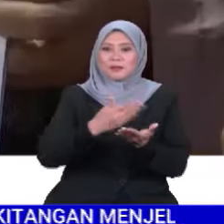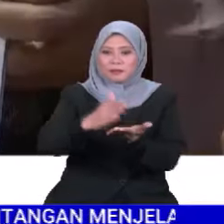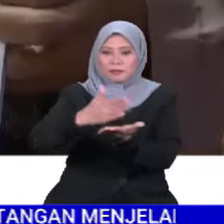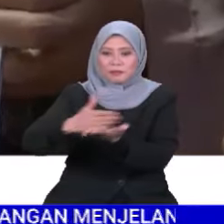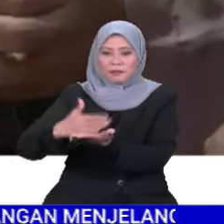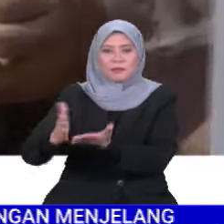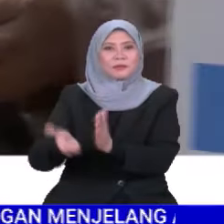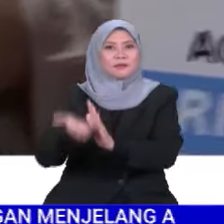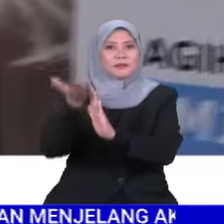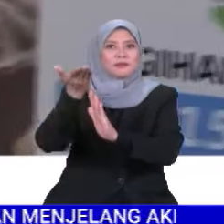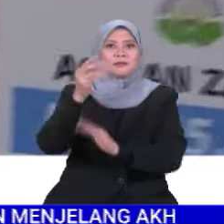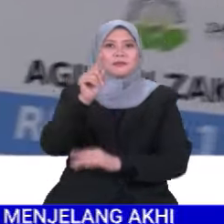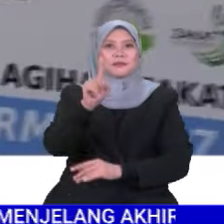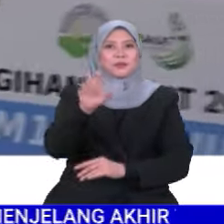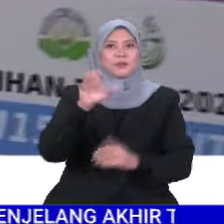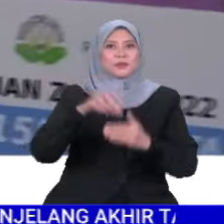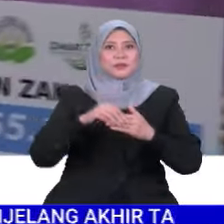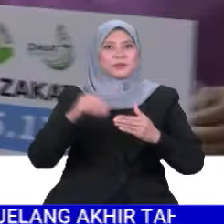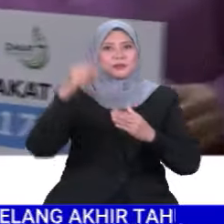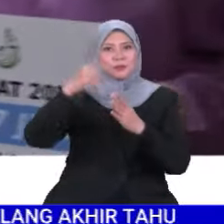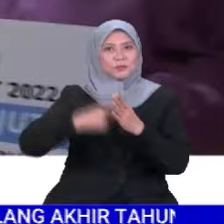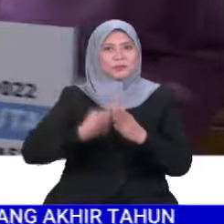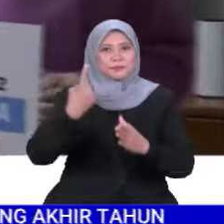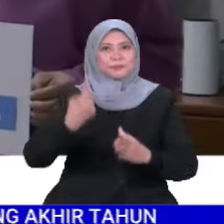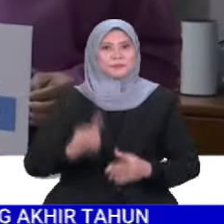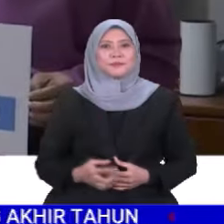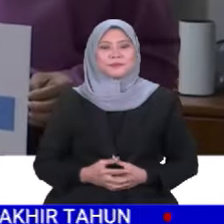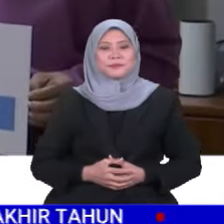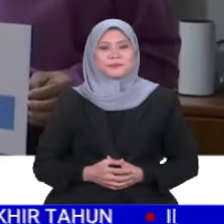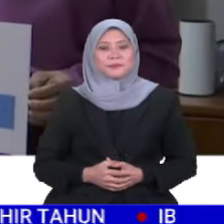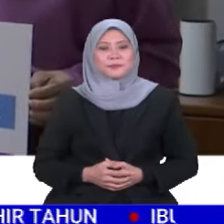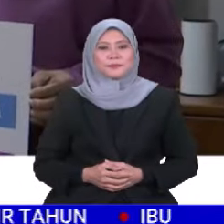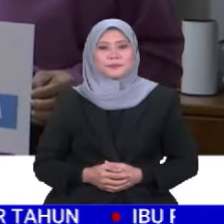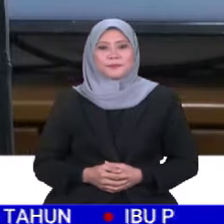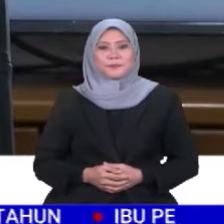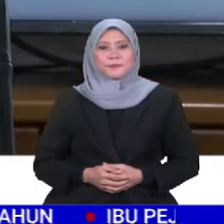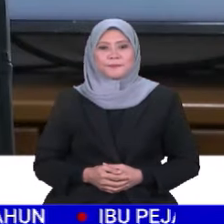pula dinaikkan RM100 sebulan.